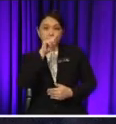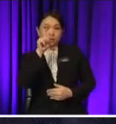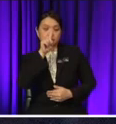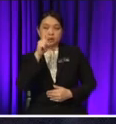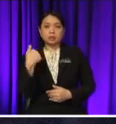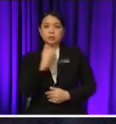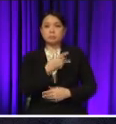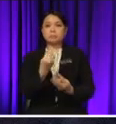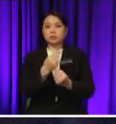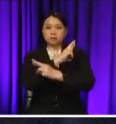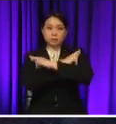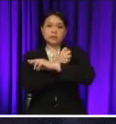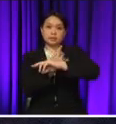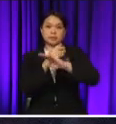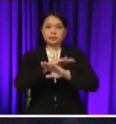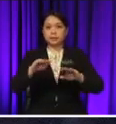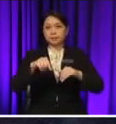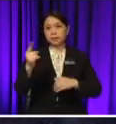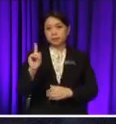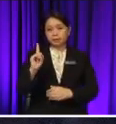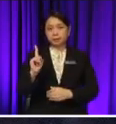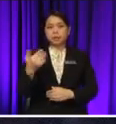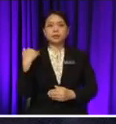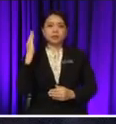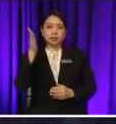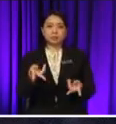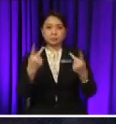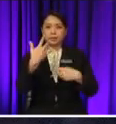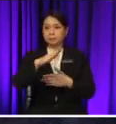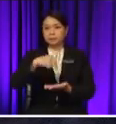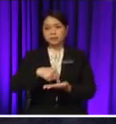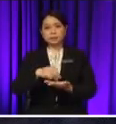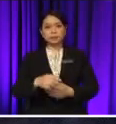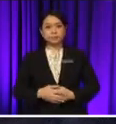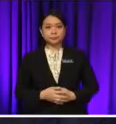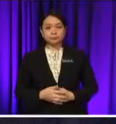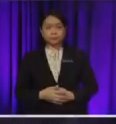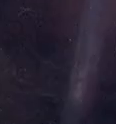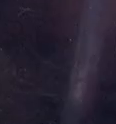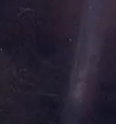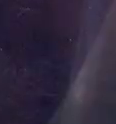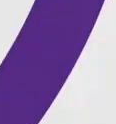lihat seketika yang di rumah jangan kemana-mana kembali selepas ini kesukses SPM 2022